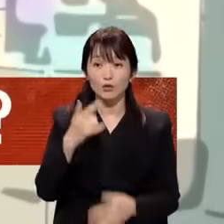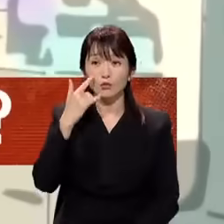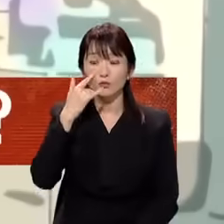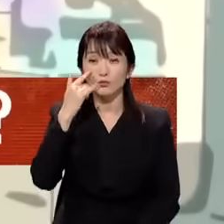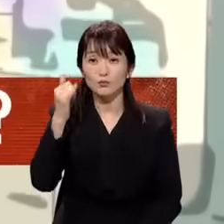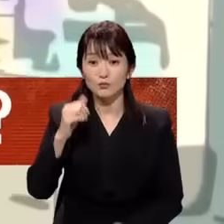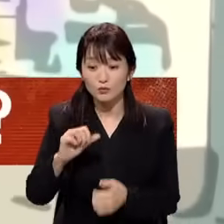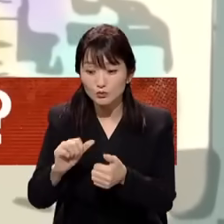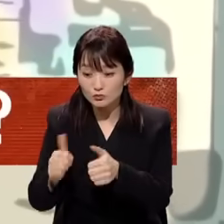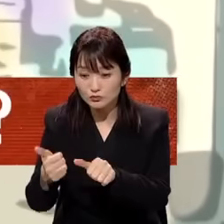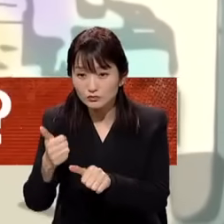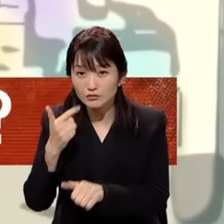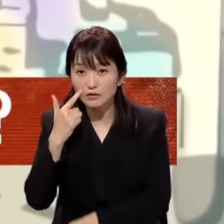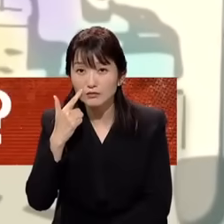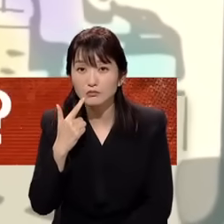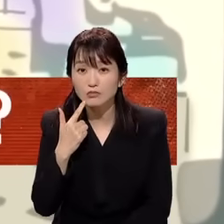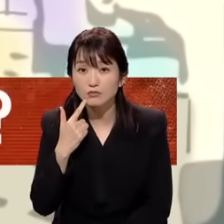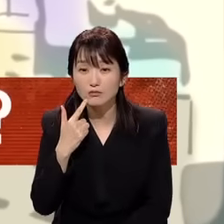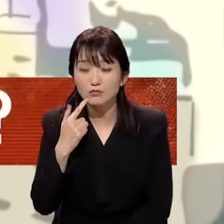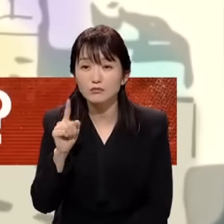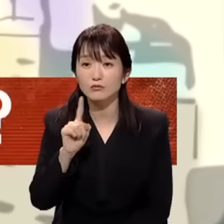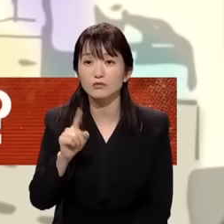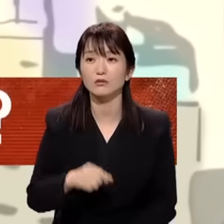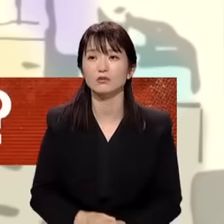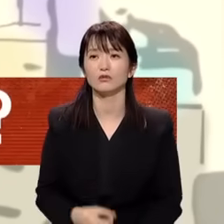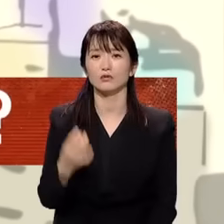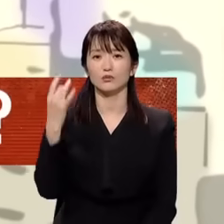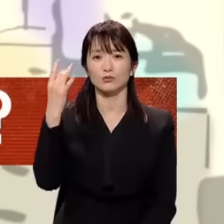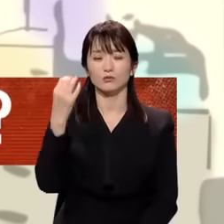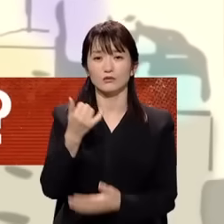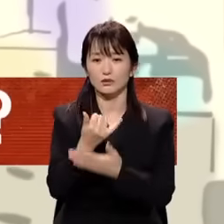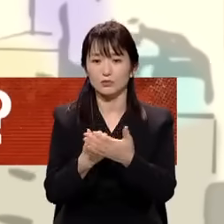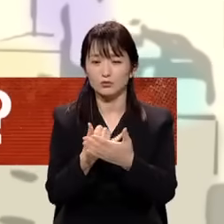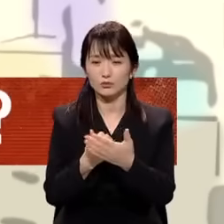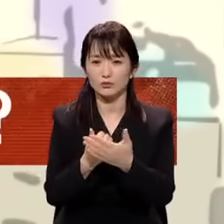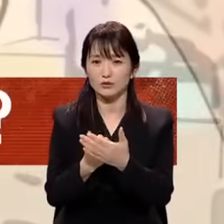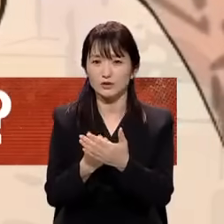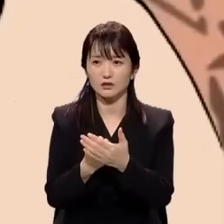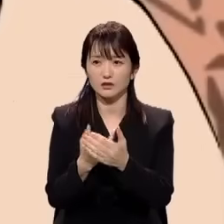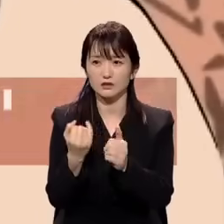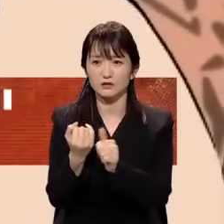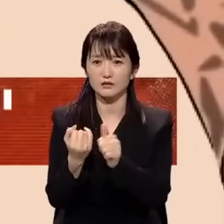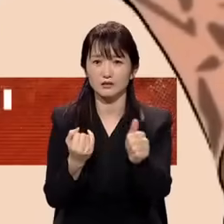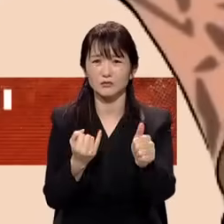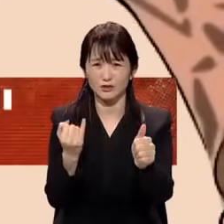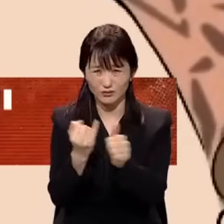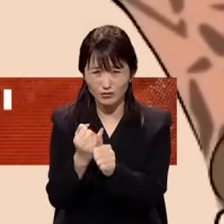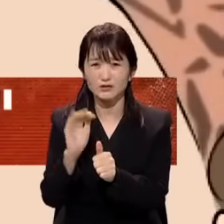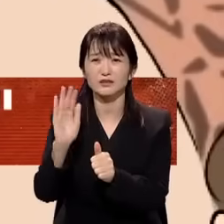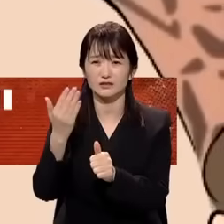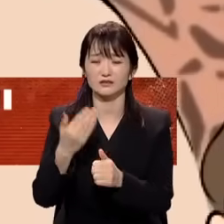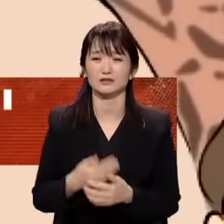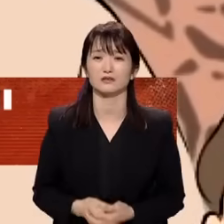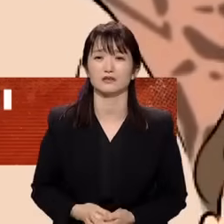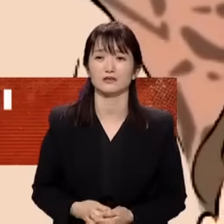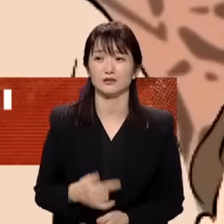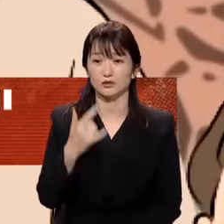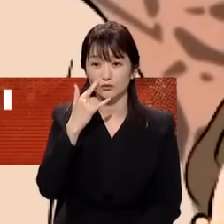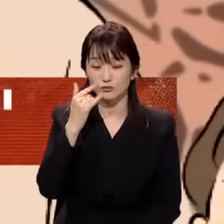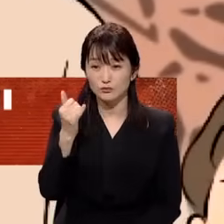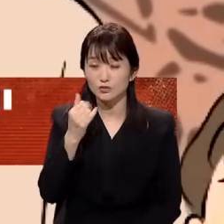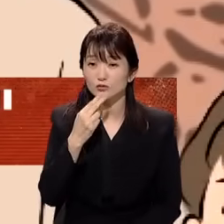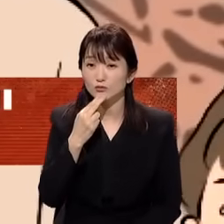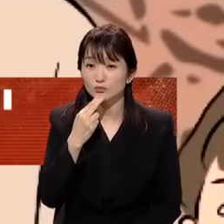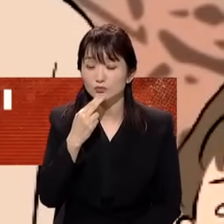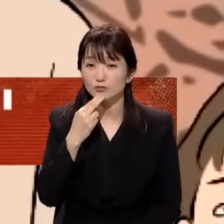계시는 게 부럽다라고 하면 그러면은 원래 고아를 갖다가 그 구했었어야죠. 그리고 부모님이 만약에 안